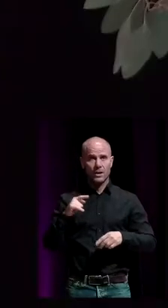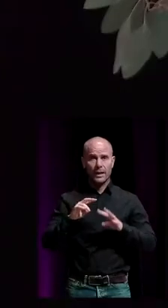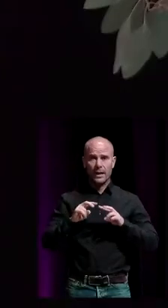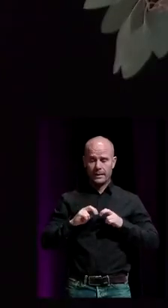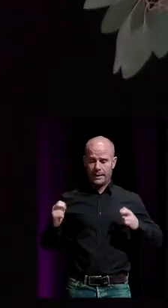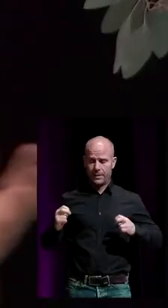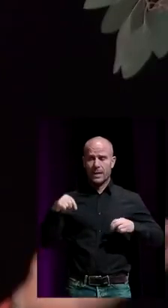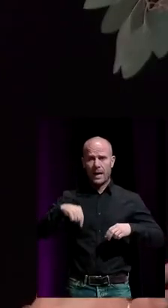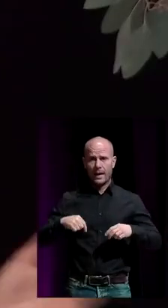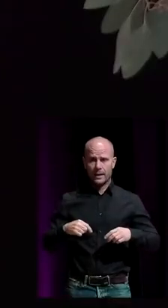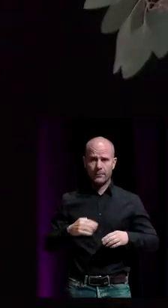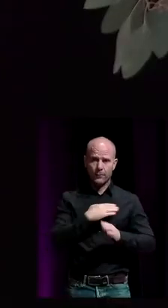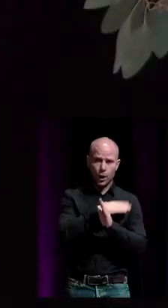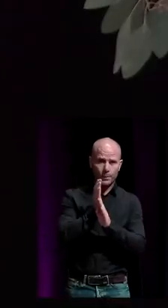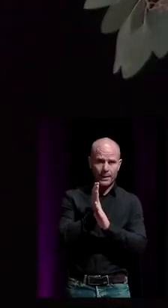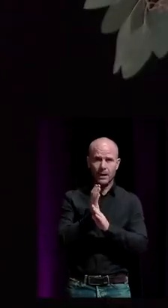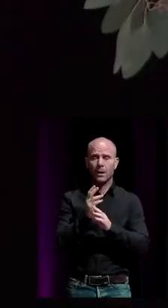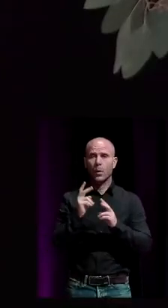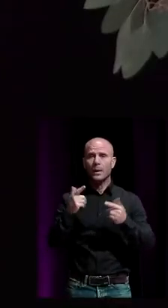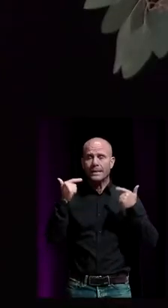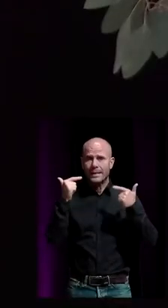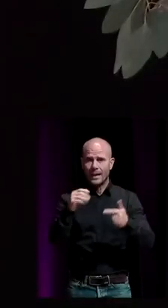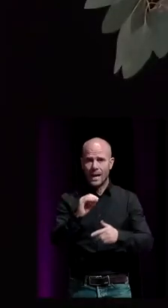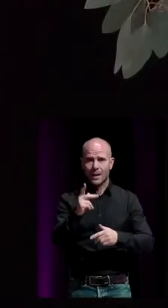den här förmiddagen, några få. Och stort tack till dig,